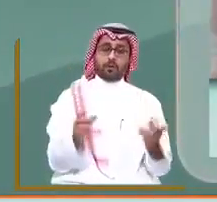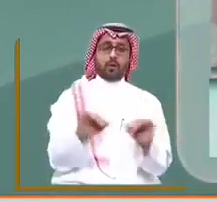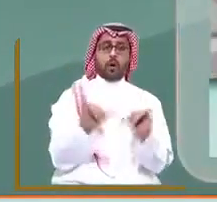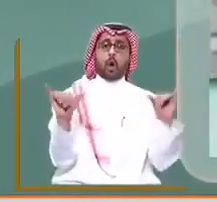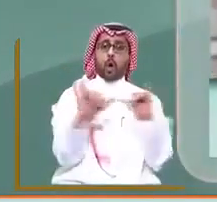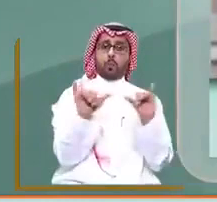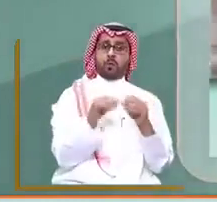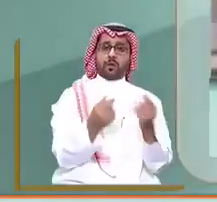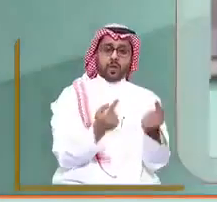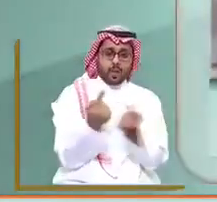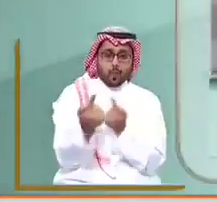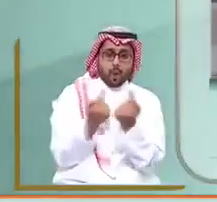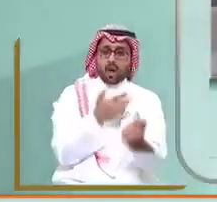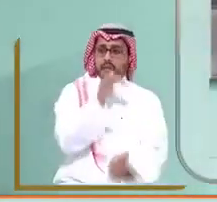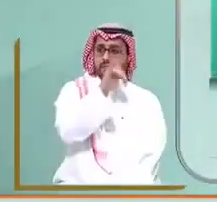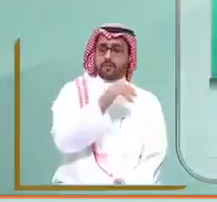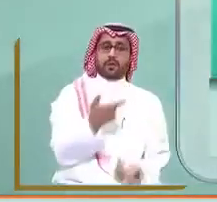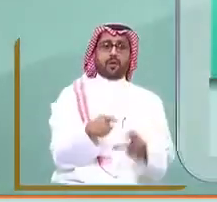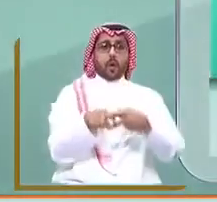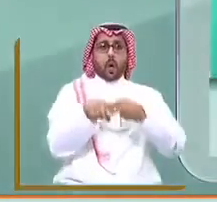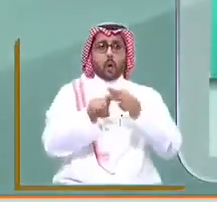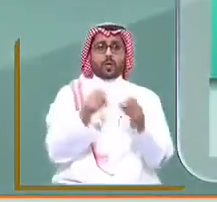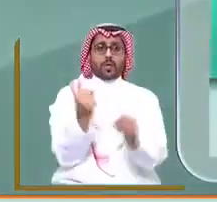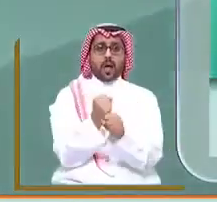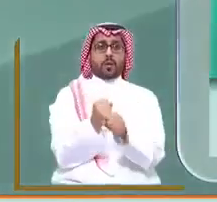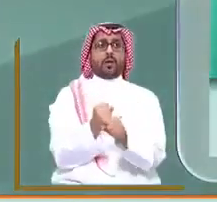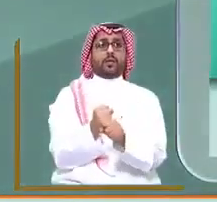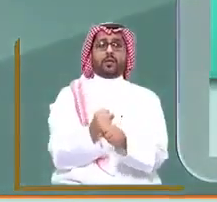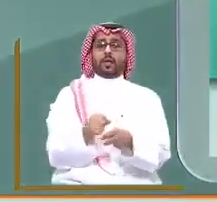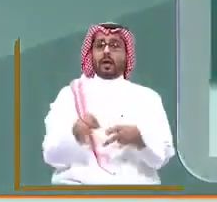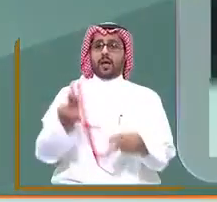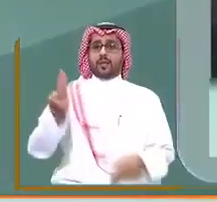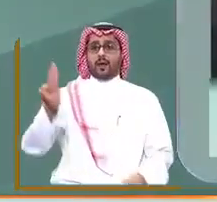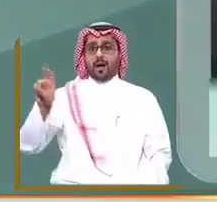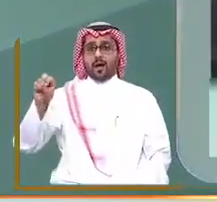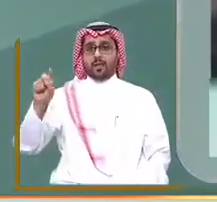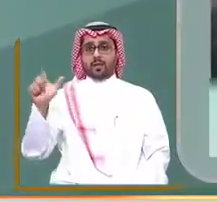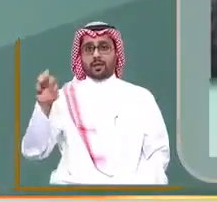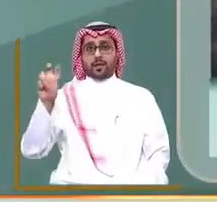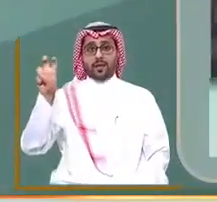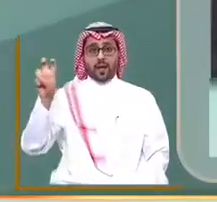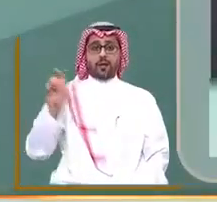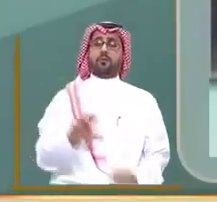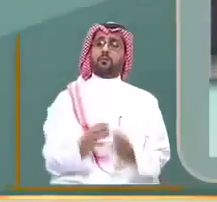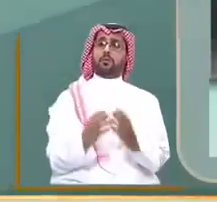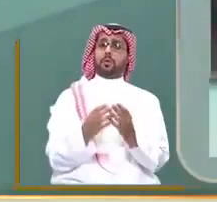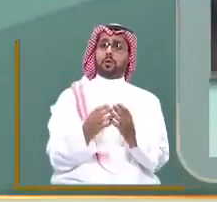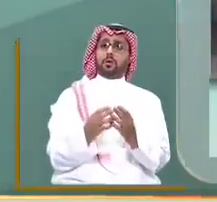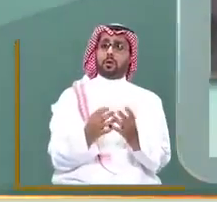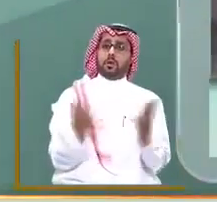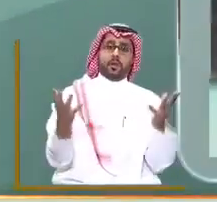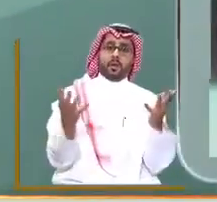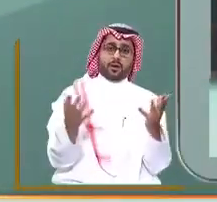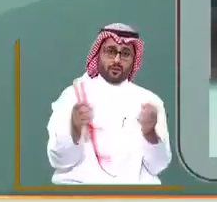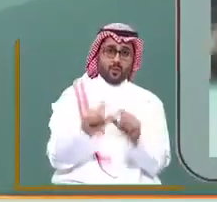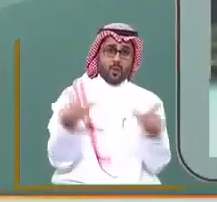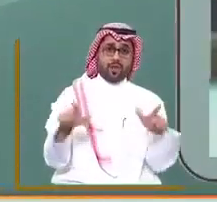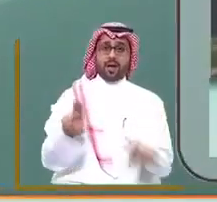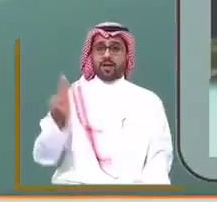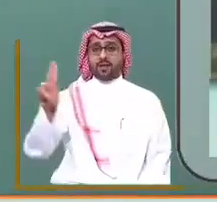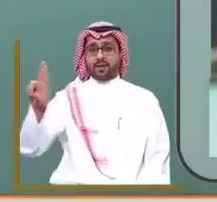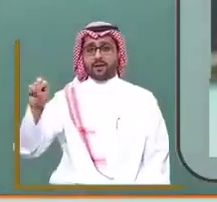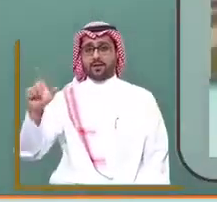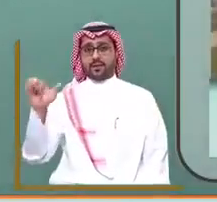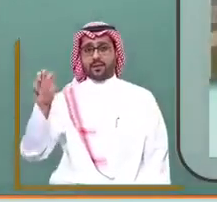المنتدى يناقش التقنيات الناشئة، أثارها، طريقة الاستفادة منها في القطاعات المختلفة، سواء